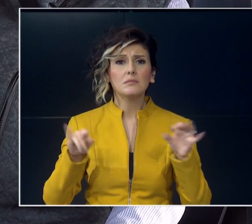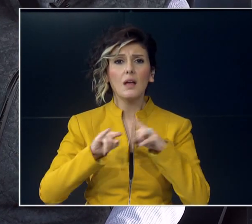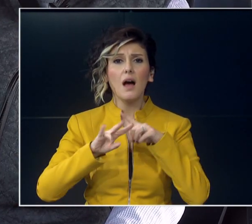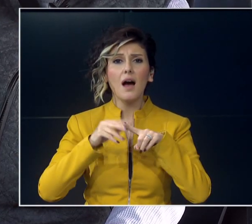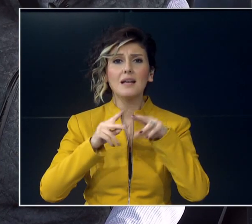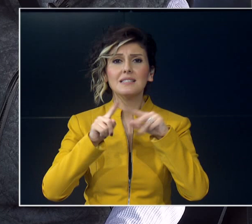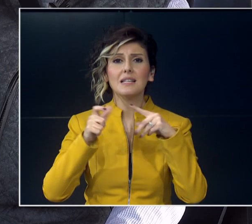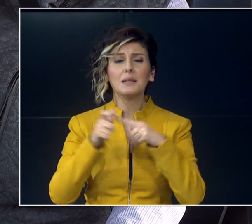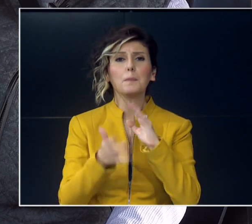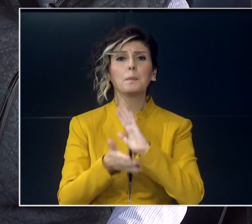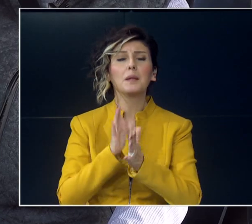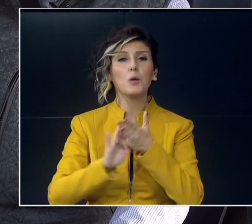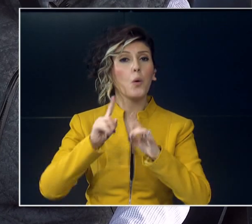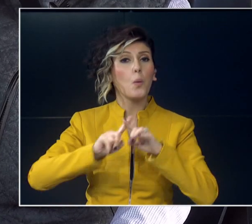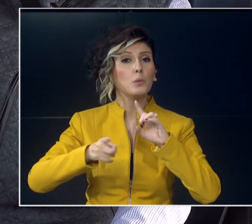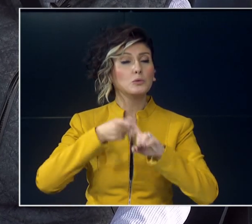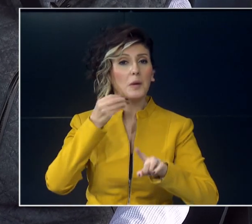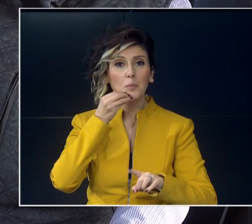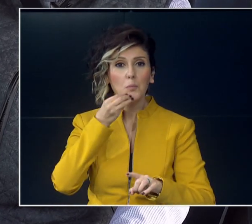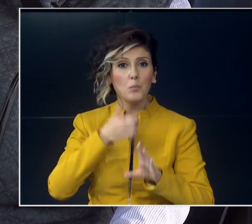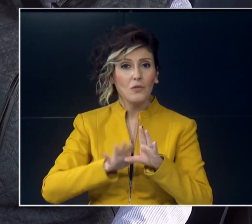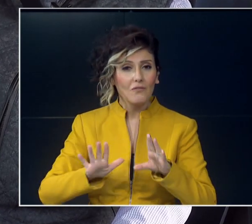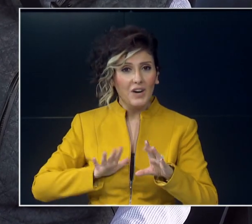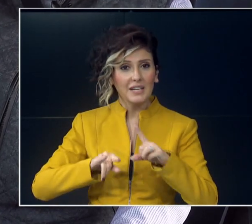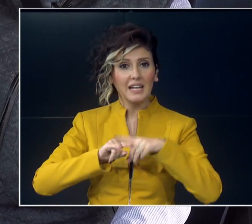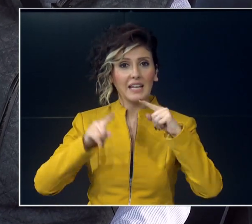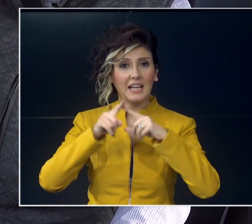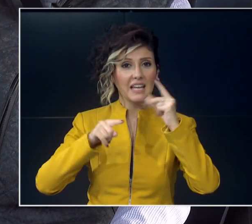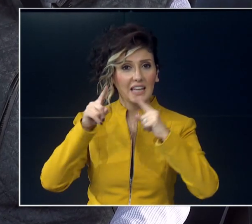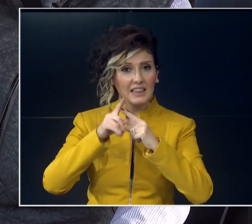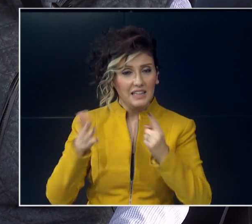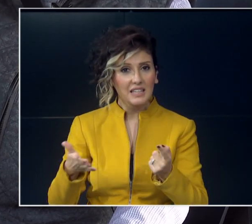bitmiyor. Çünkü Osmanlı mutfak var, Hitit mutfak var, Selçuk mutfak var. Doğru.